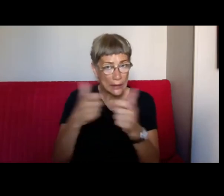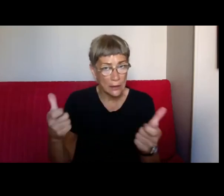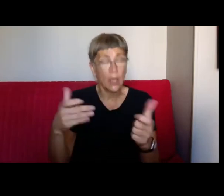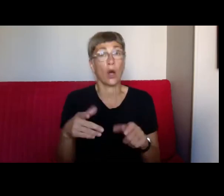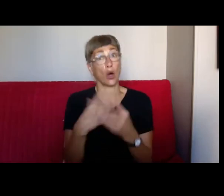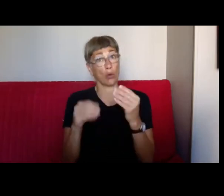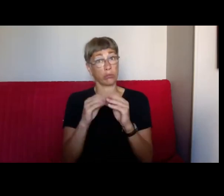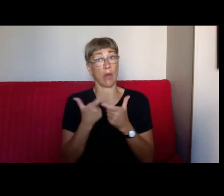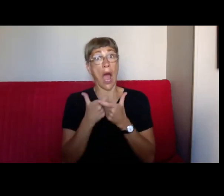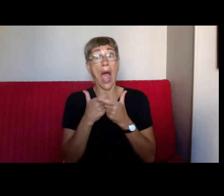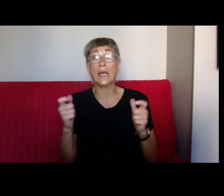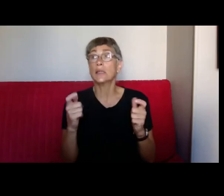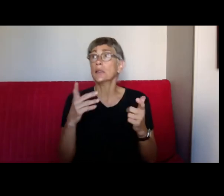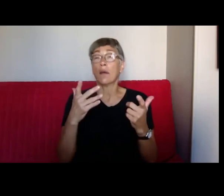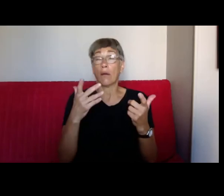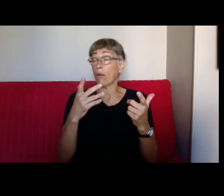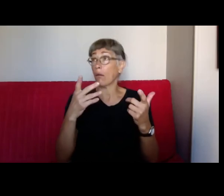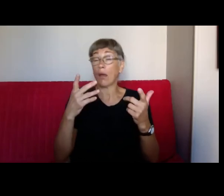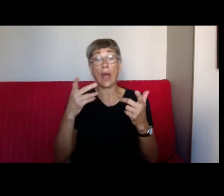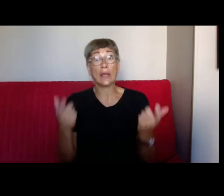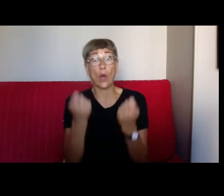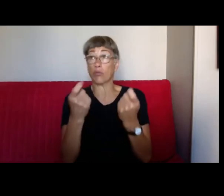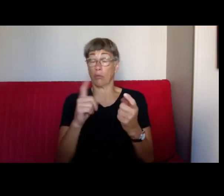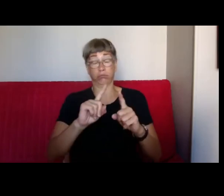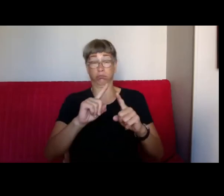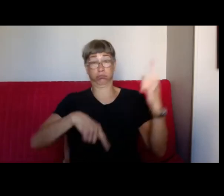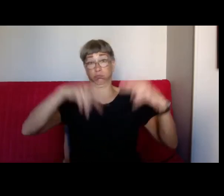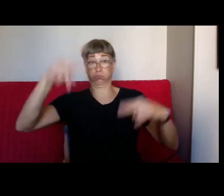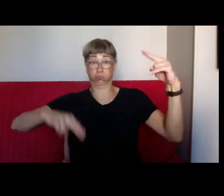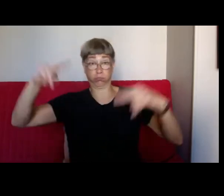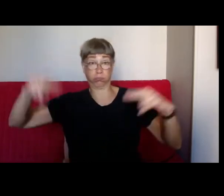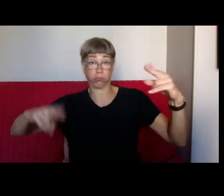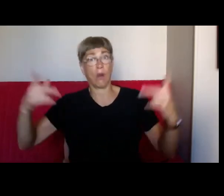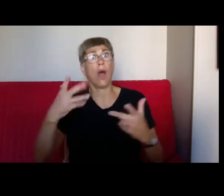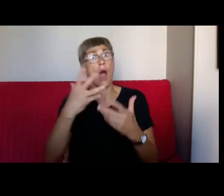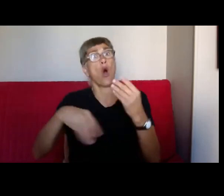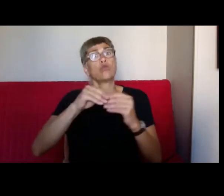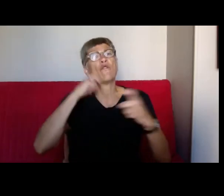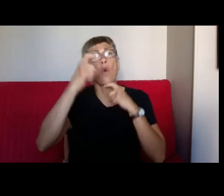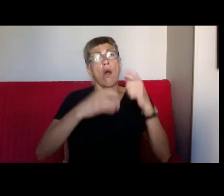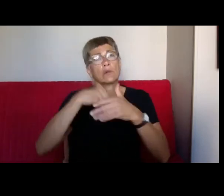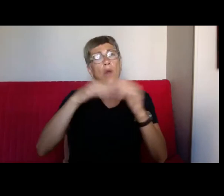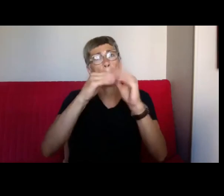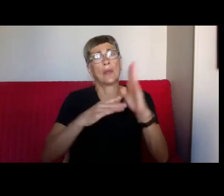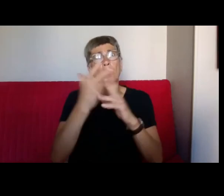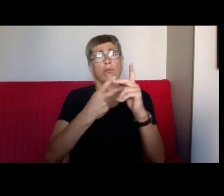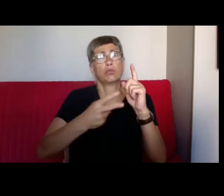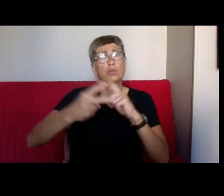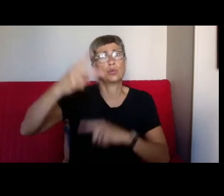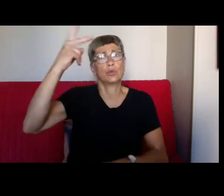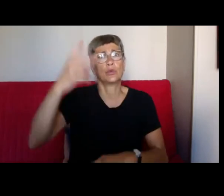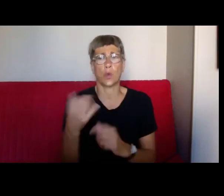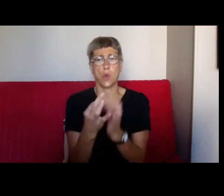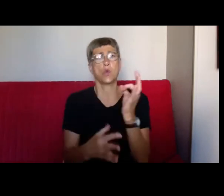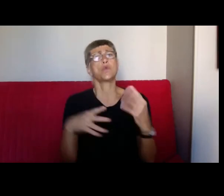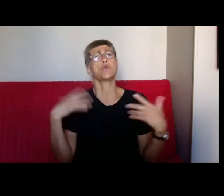aux alternatives offertes dans l'éducation, ainsi qu'une augmentation de la violence domestique. Le constat est extrêmement rude, mais oui, la